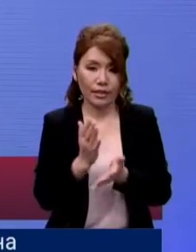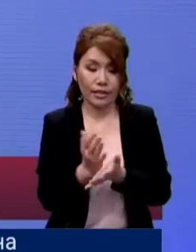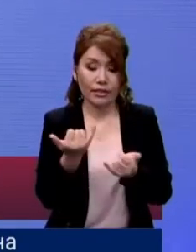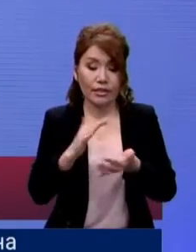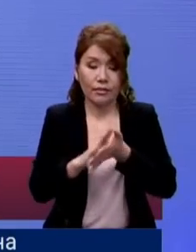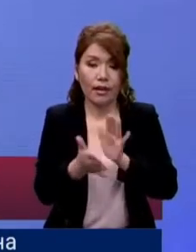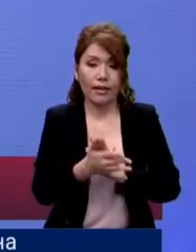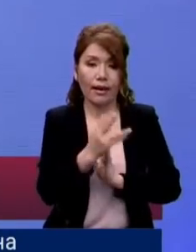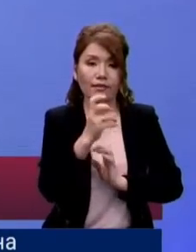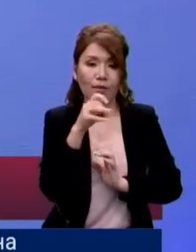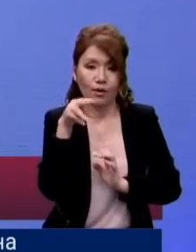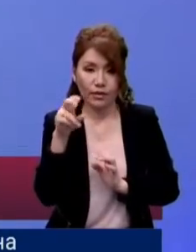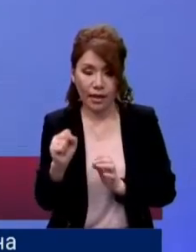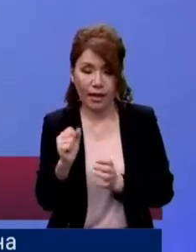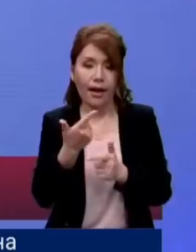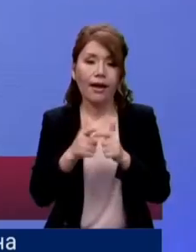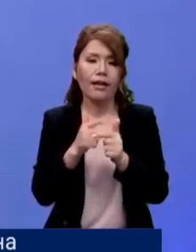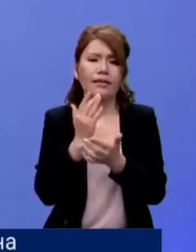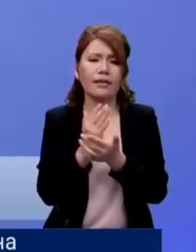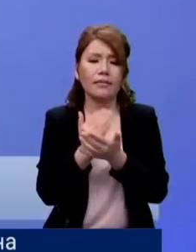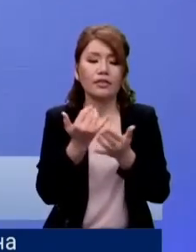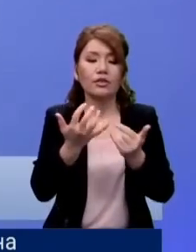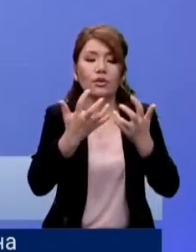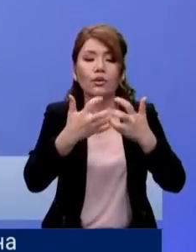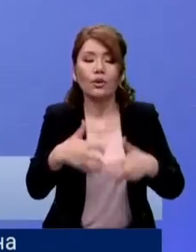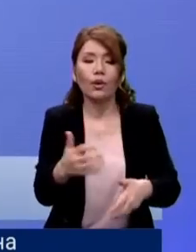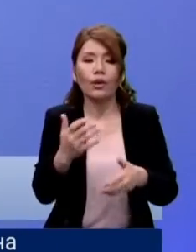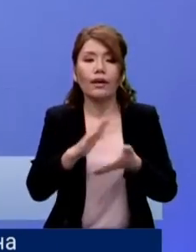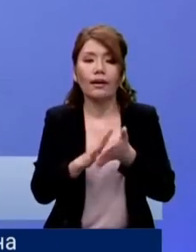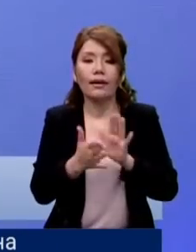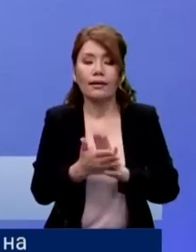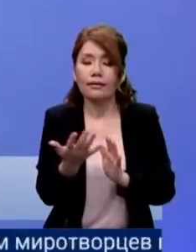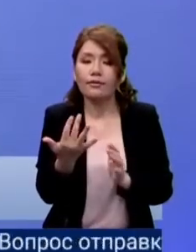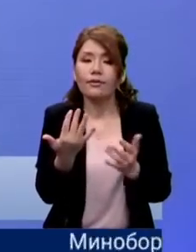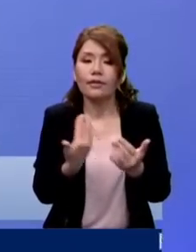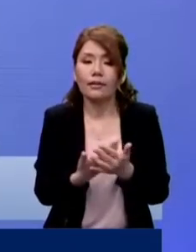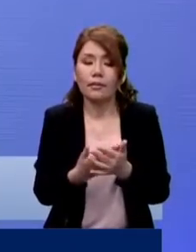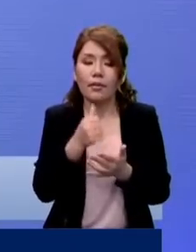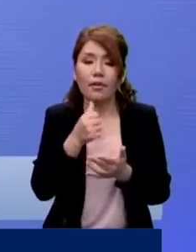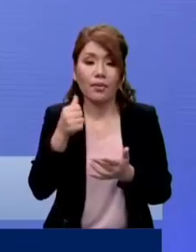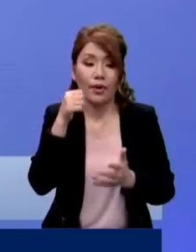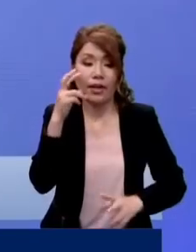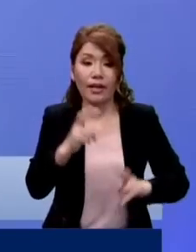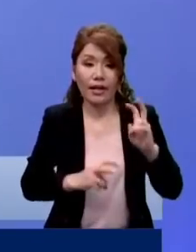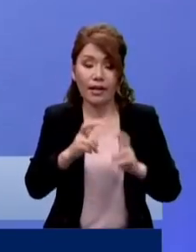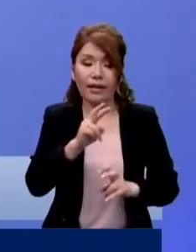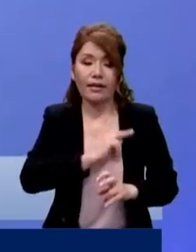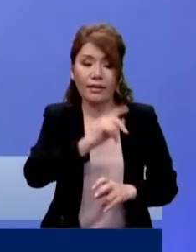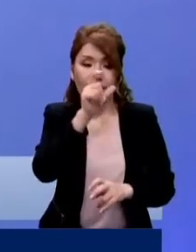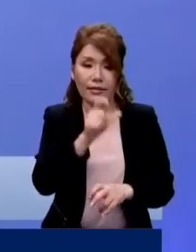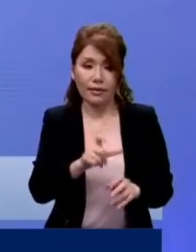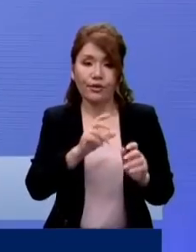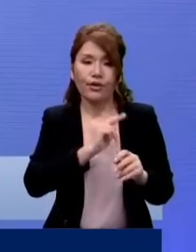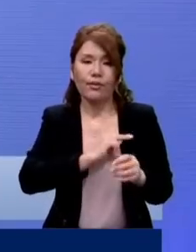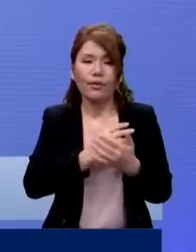положение компании Қазпочты. Мысалы, Қазпочтаның ағымдағы қаржылық жағдайын түсіне отырып, біз өткен жылы өндірістік персоналдың жалақысын арттыру